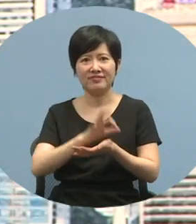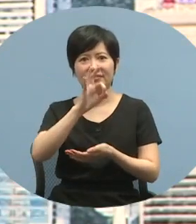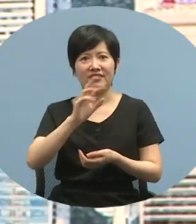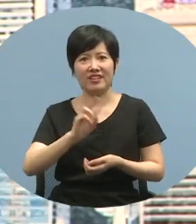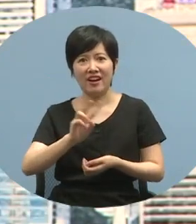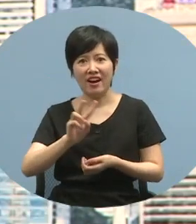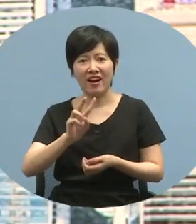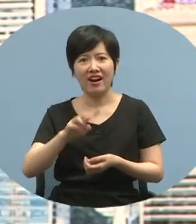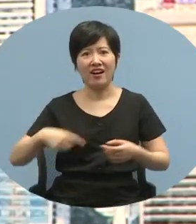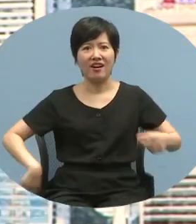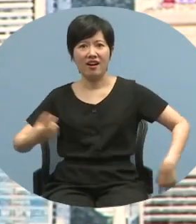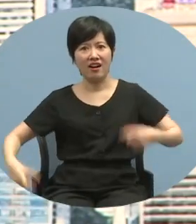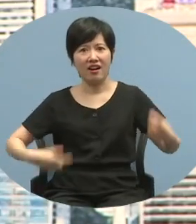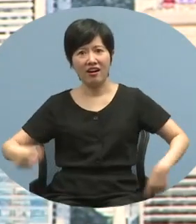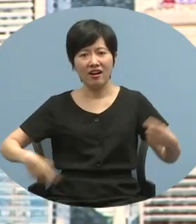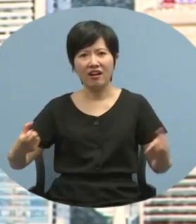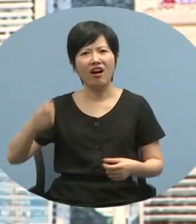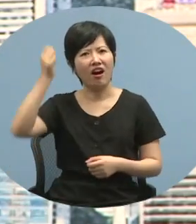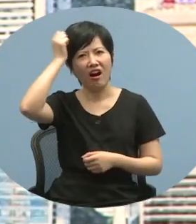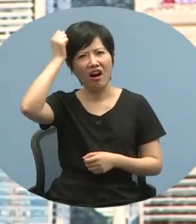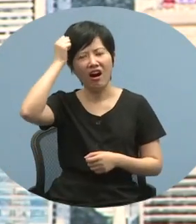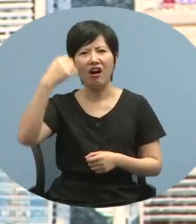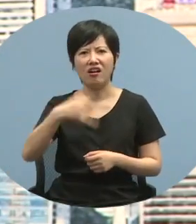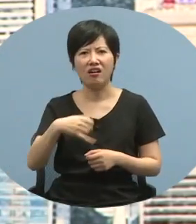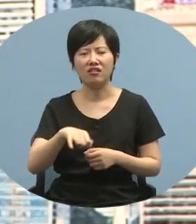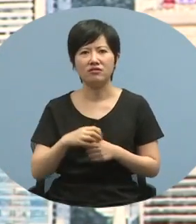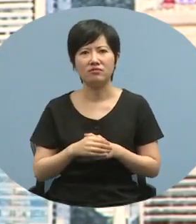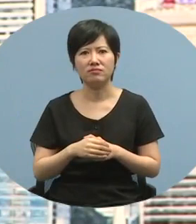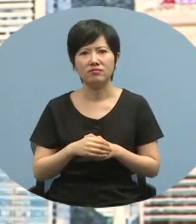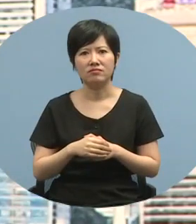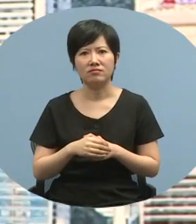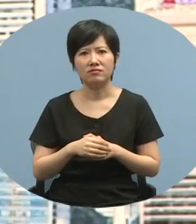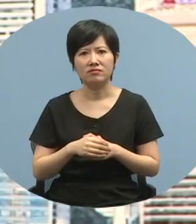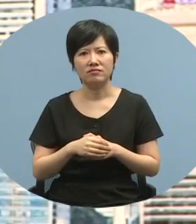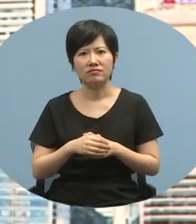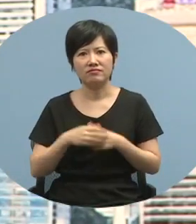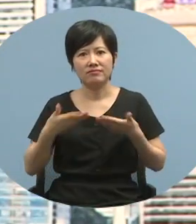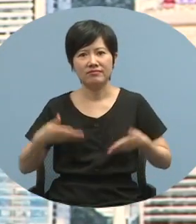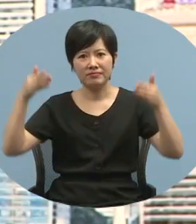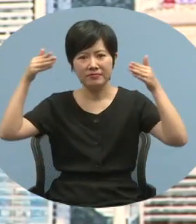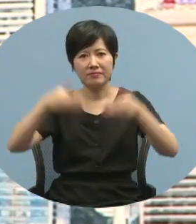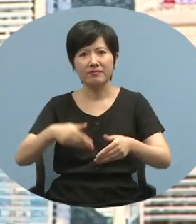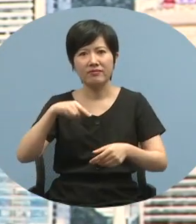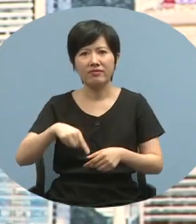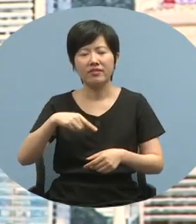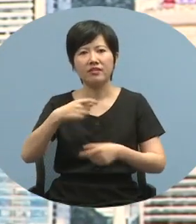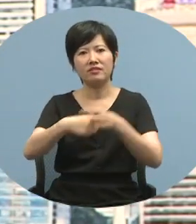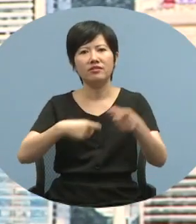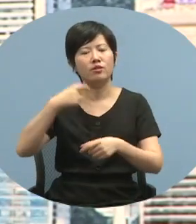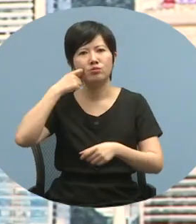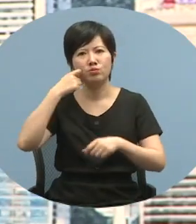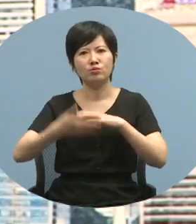像過去兩三年大量是動用公共開支的措施。所以大家的聚焦都是提振經